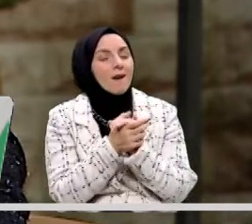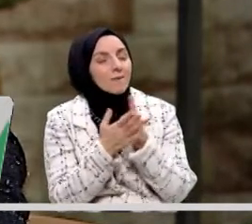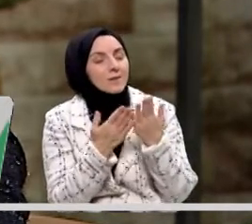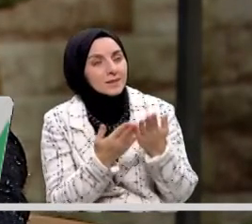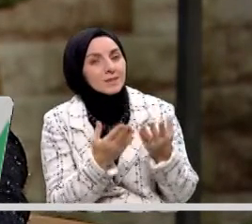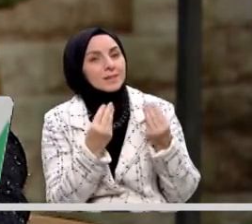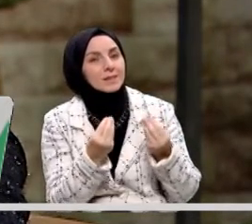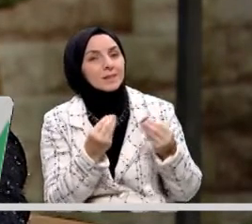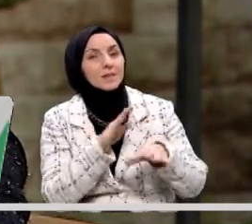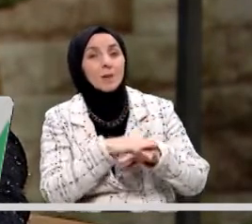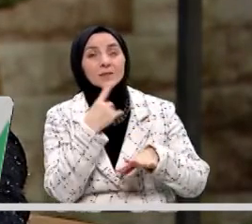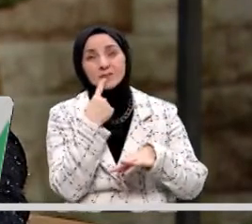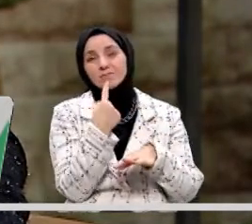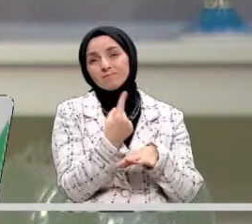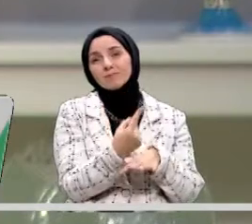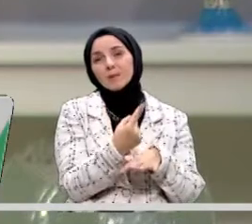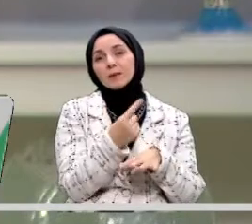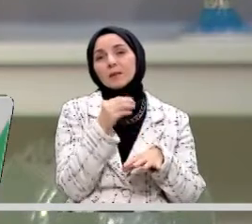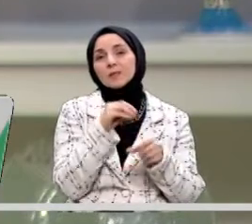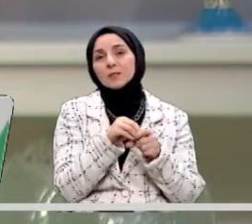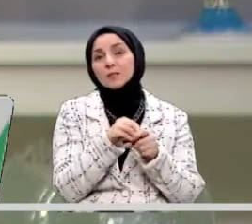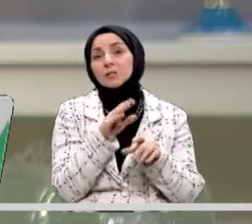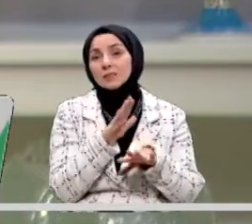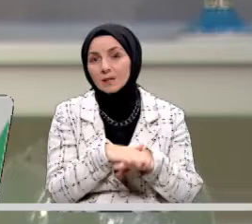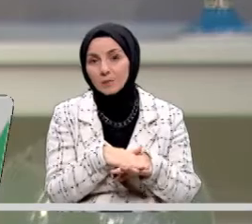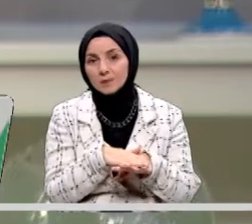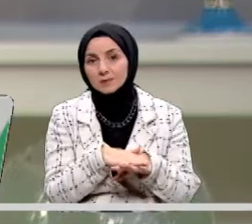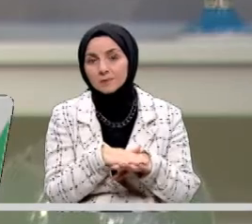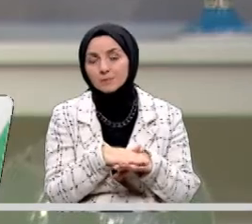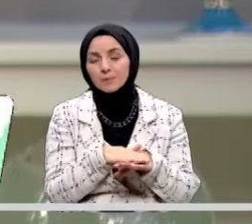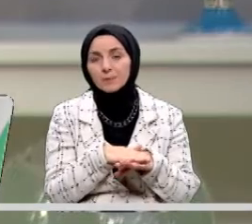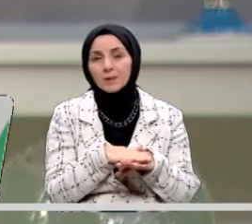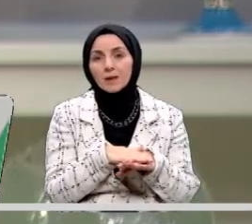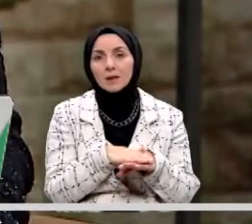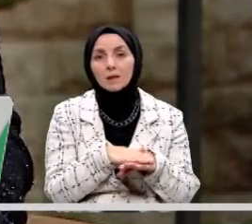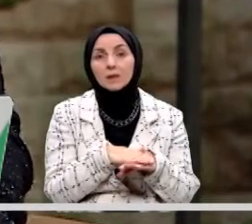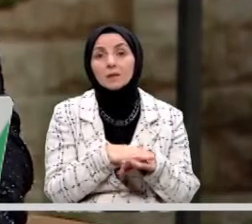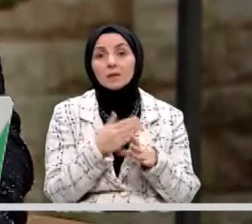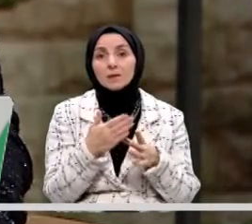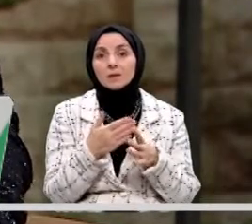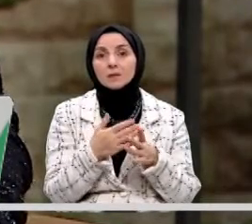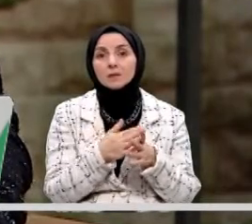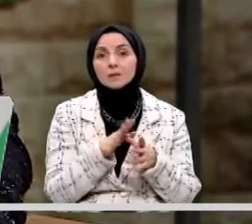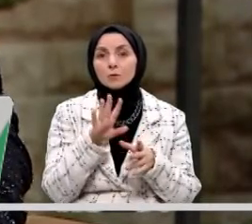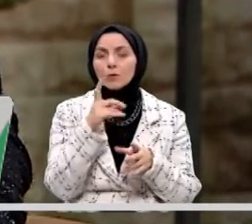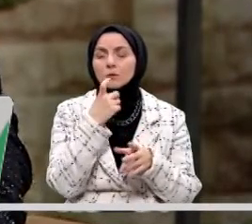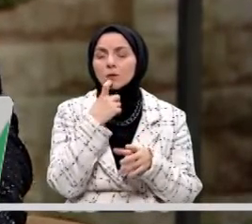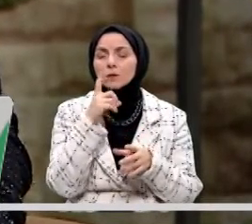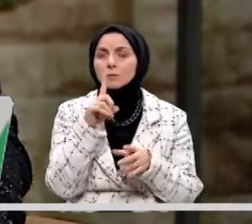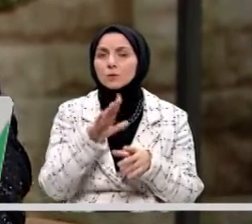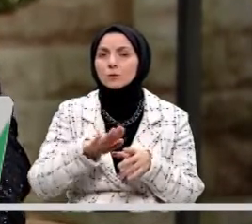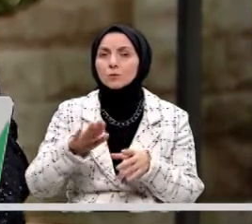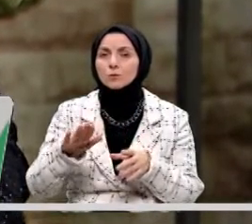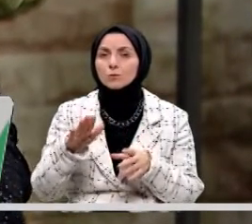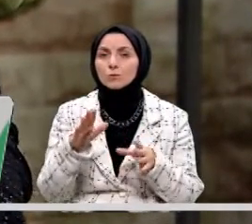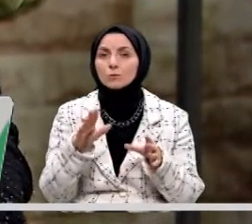orada onay aldırtmayın zaten yapması gereken bir şey yapmıyor onu Hayır bardağı kaldırmak daha 4 yaşında odasını topladım